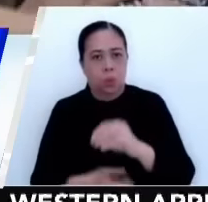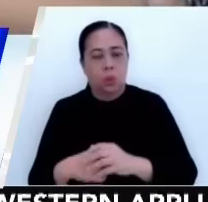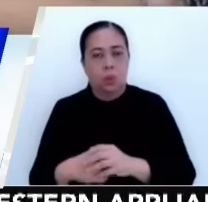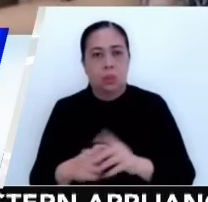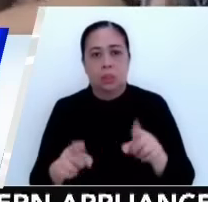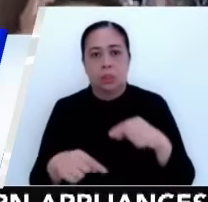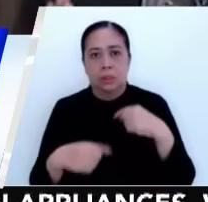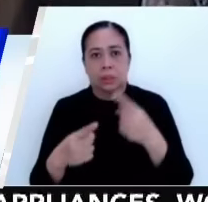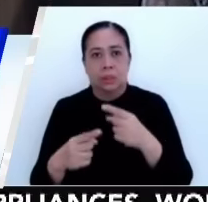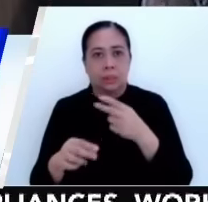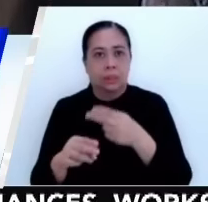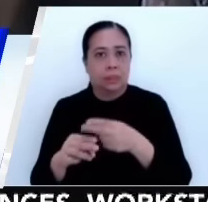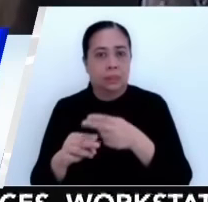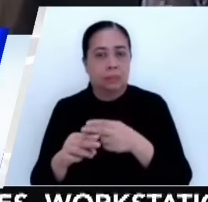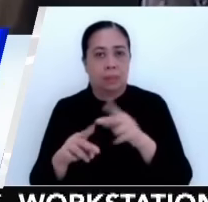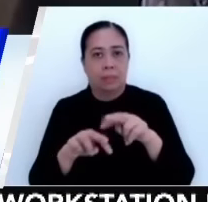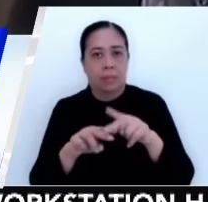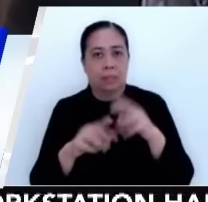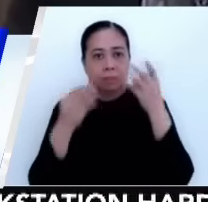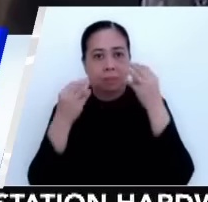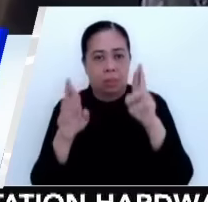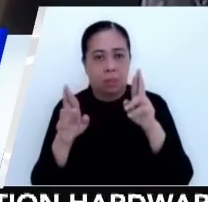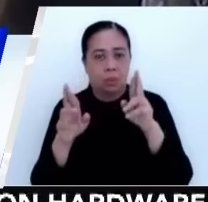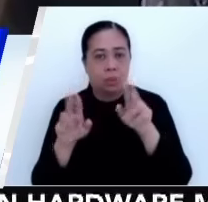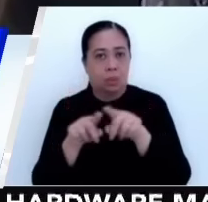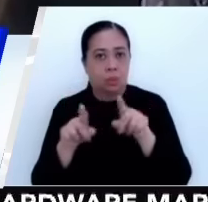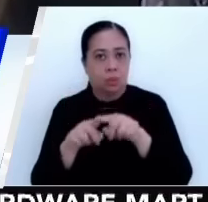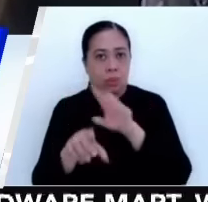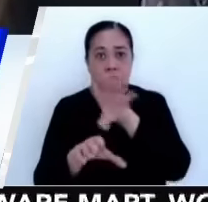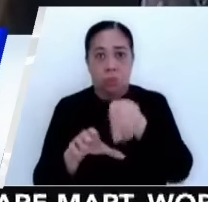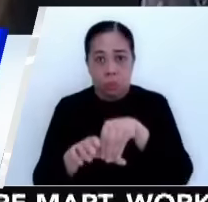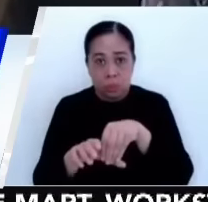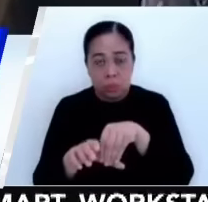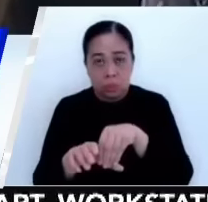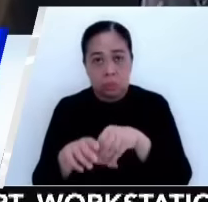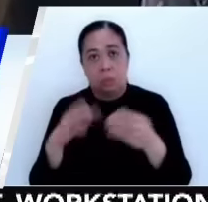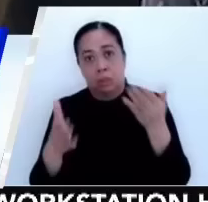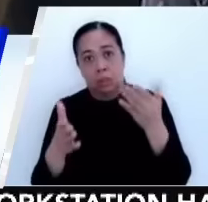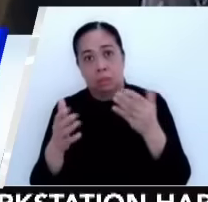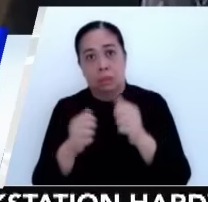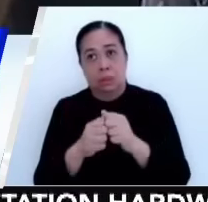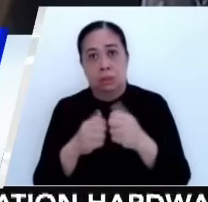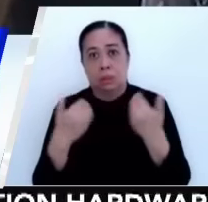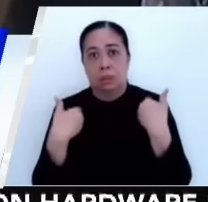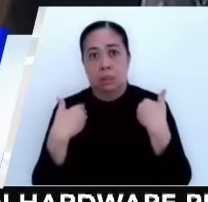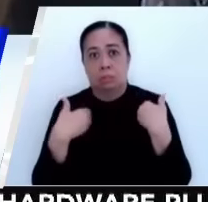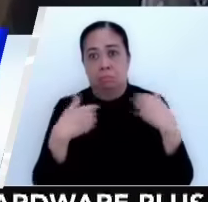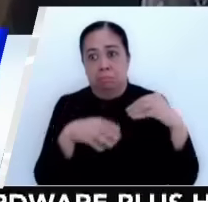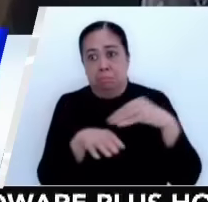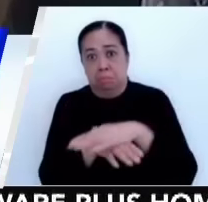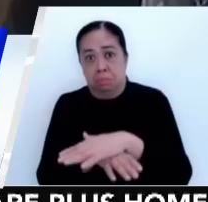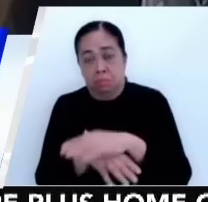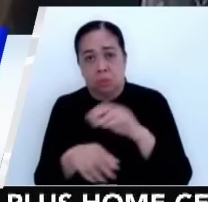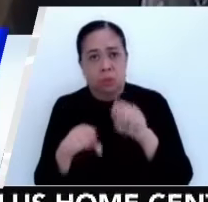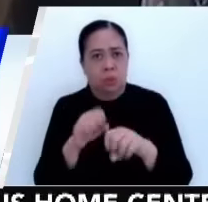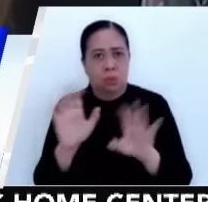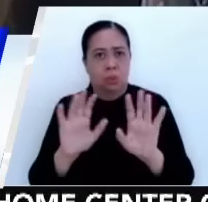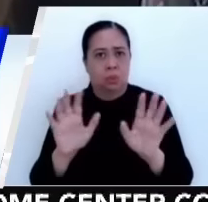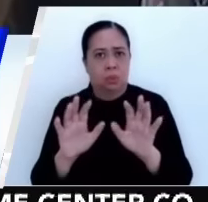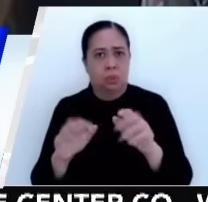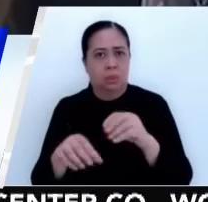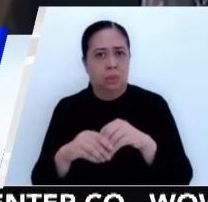of a Pangasinan mayor was likewise implicated here, eh baka naman magkaroon din ng influence. So hindi po pwede